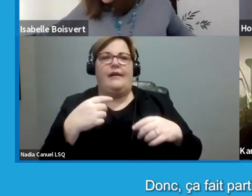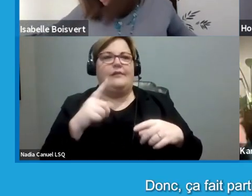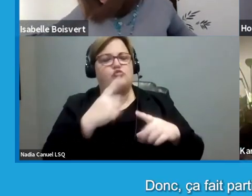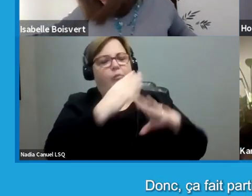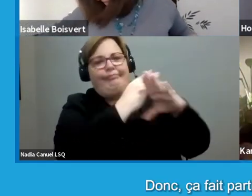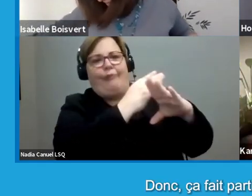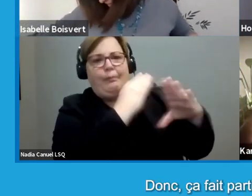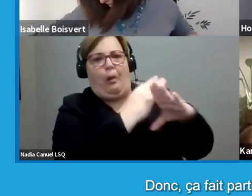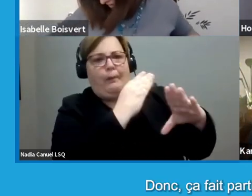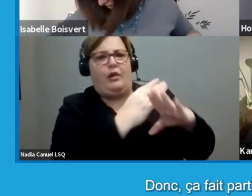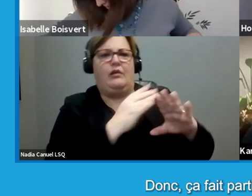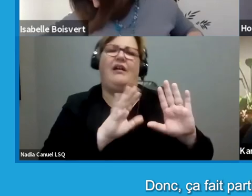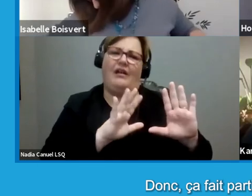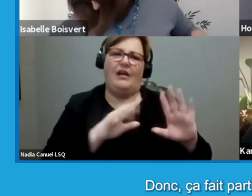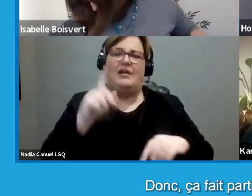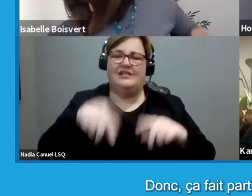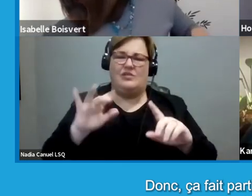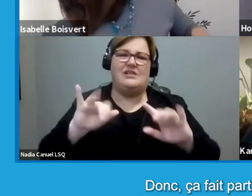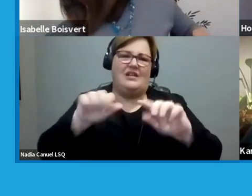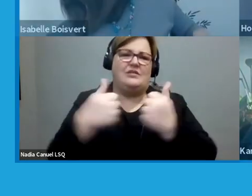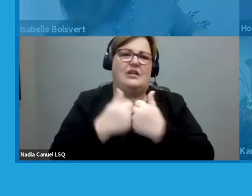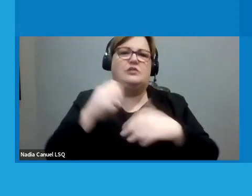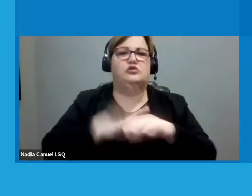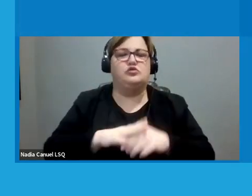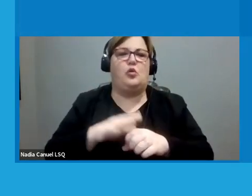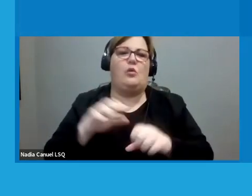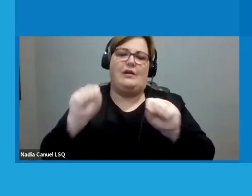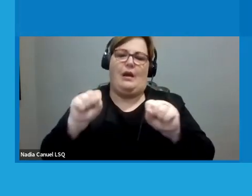Et donc, ça fait partie des enjeux quand on parle de capacitisme.